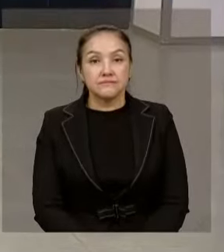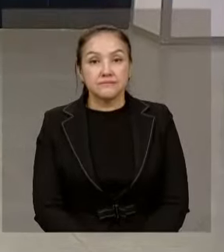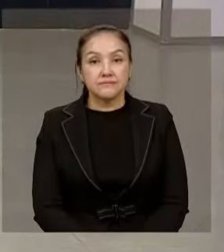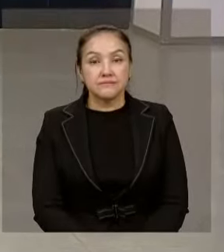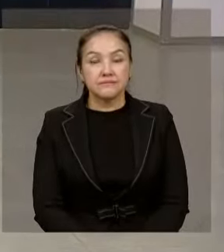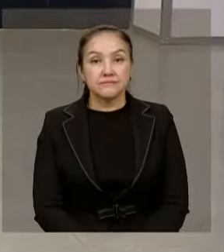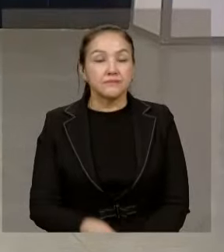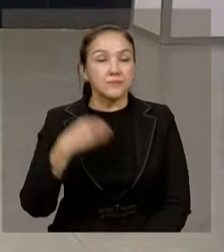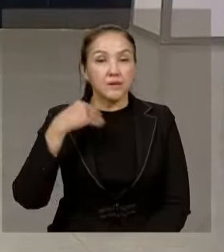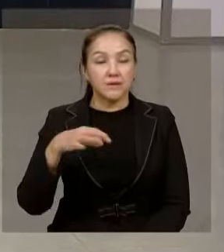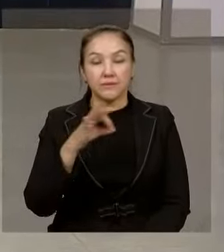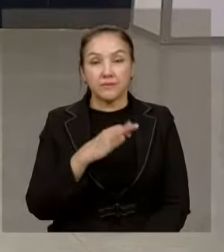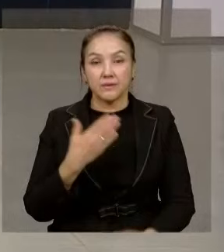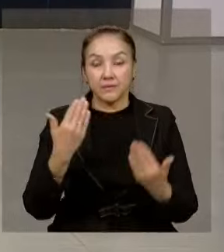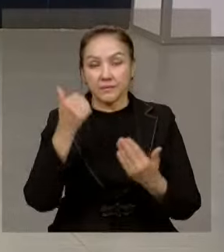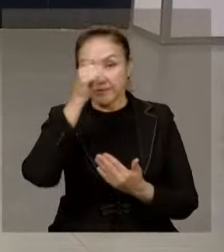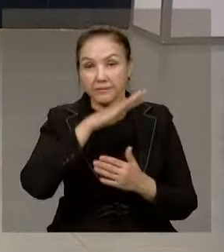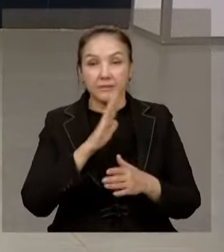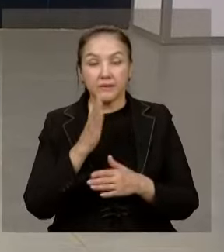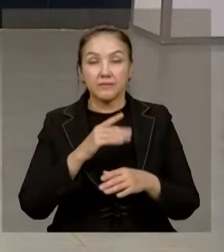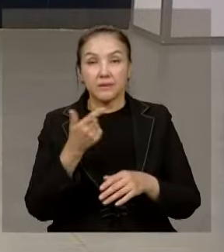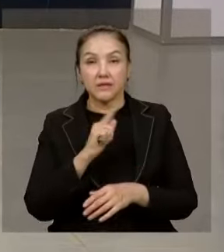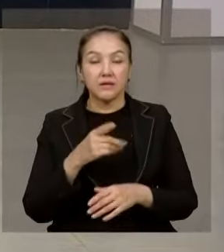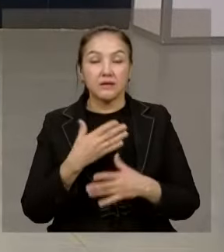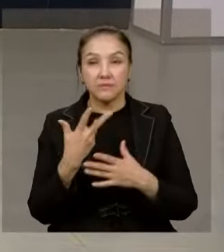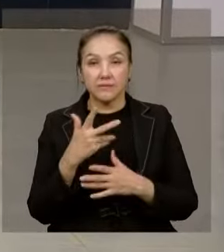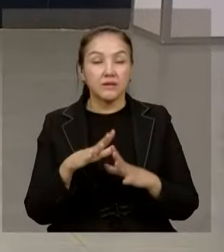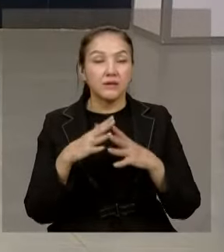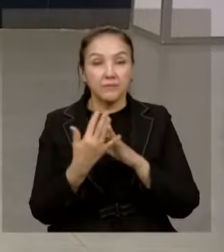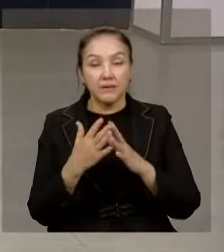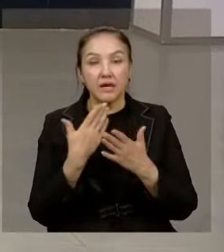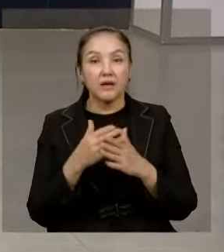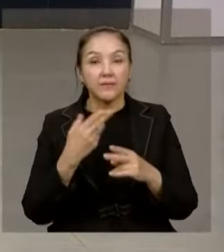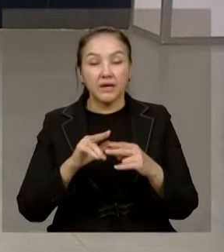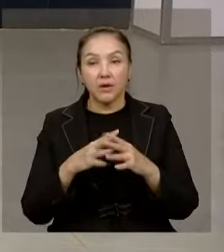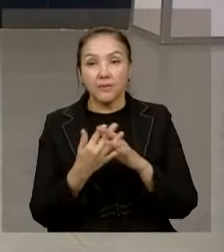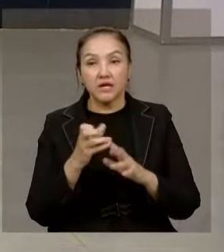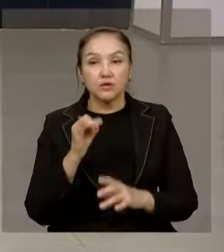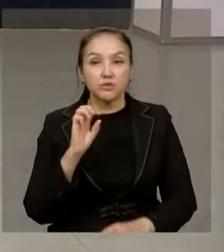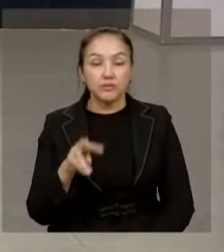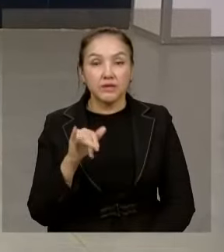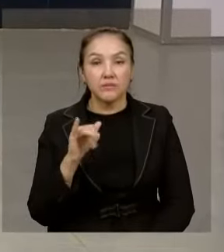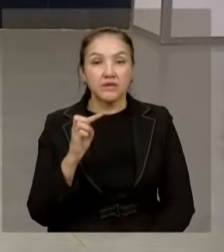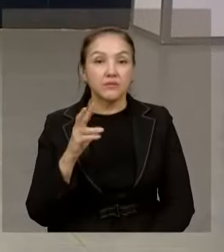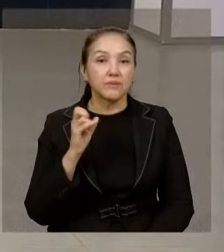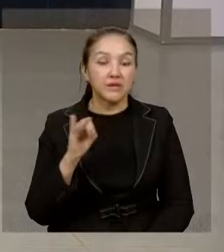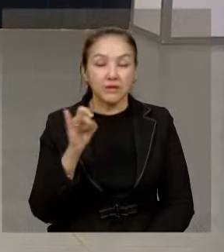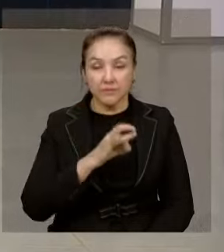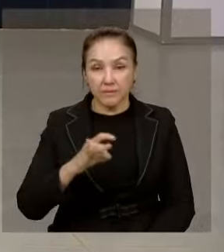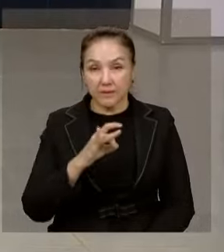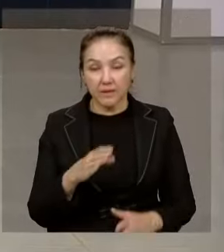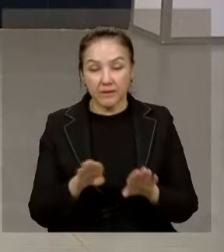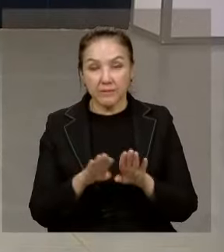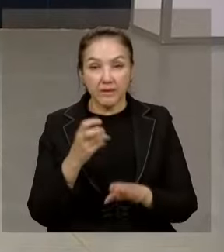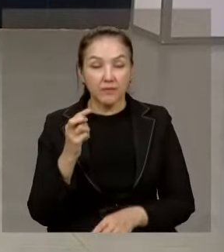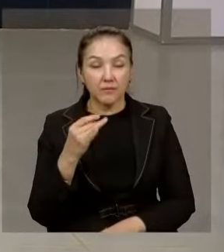области в тюбинский области в этом году будут газифицирован три населённых пункта это сёла Алта Карасу и енбекши мирского района